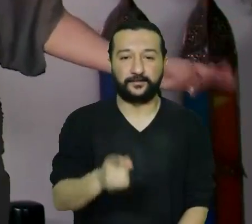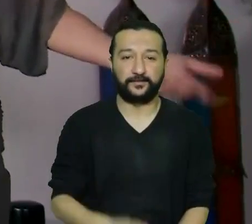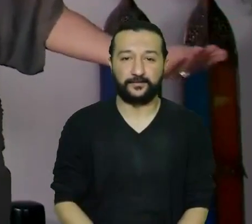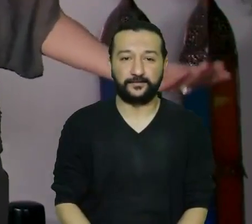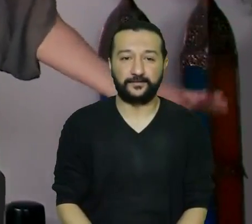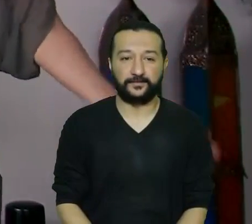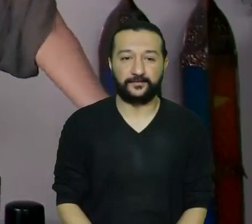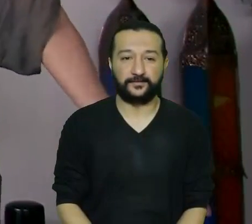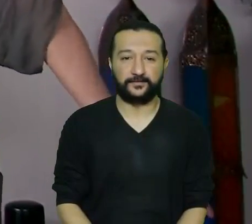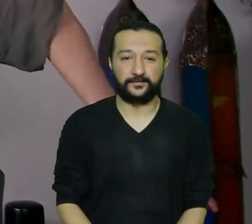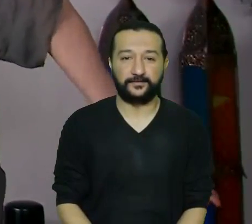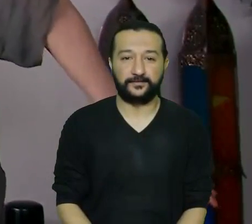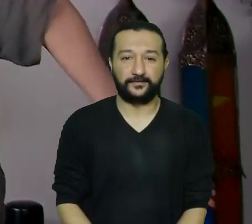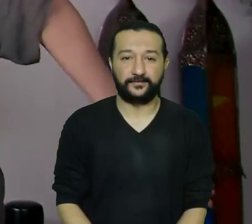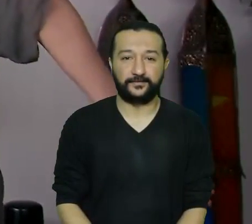ne